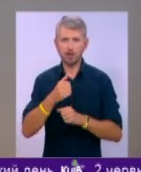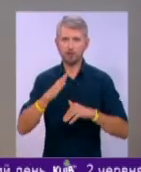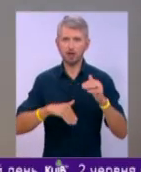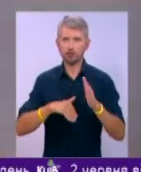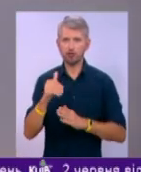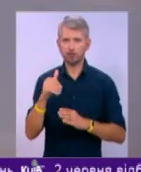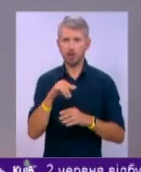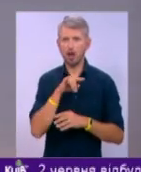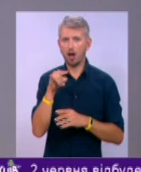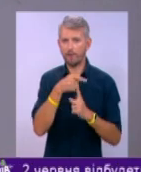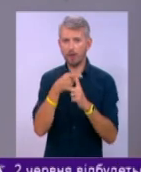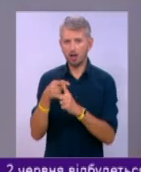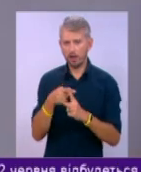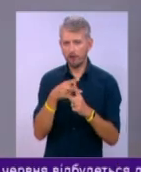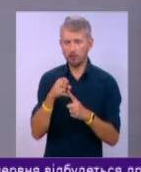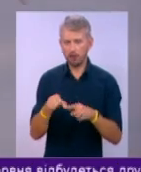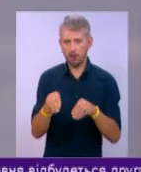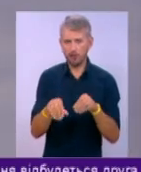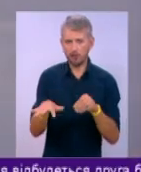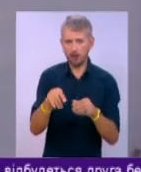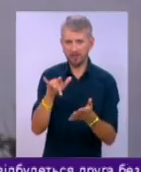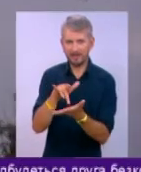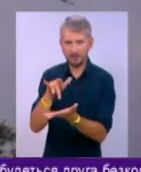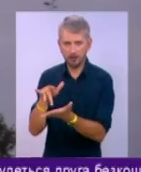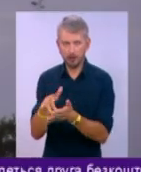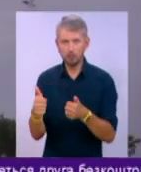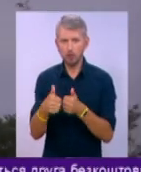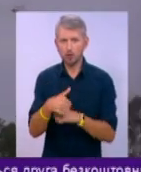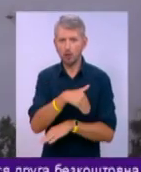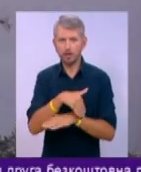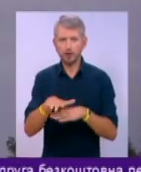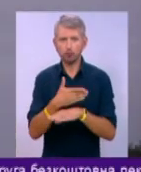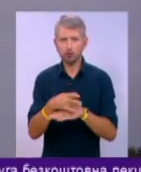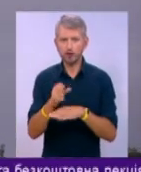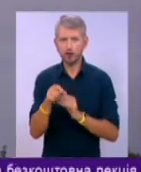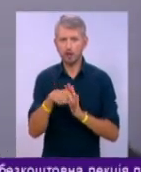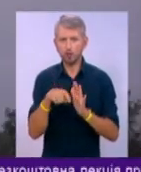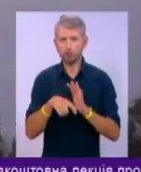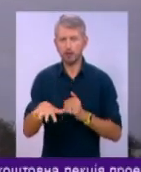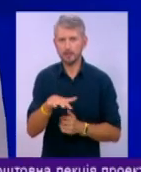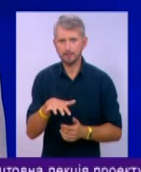практичне авіанаведення на наземні цілі поблизу лінії розмежування на Донбасі.